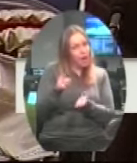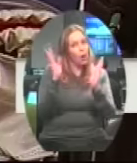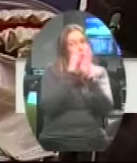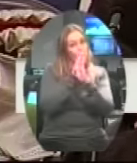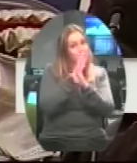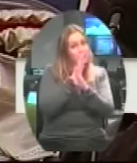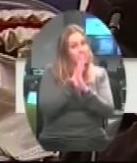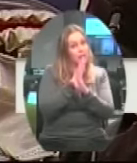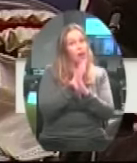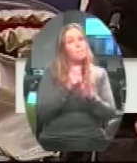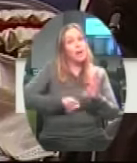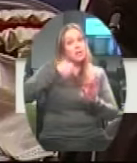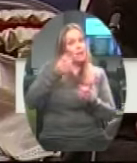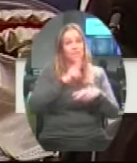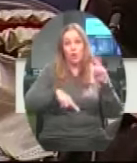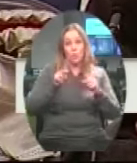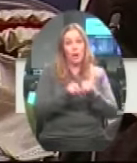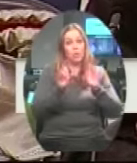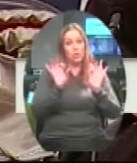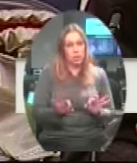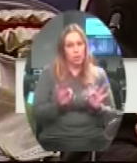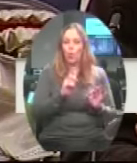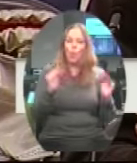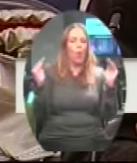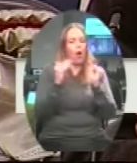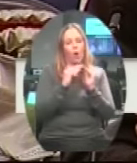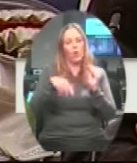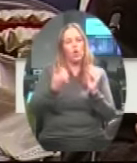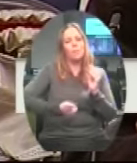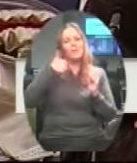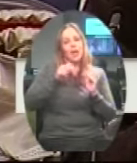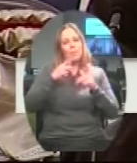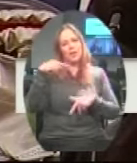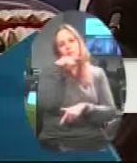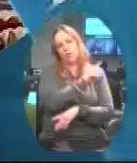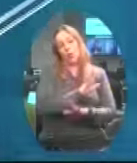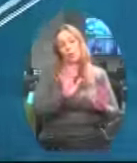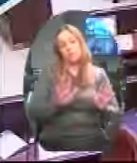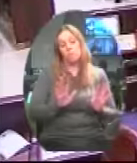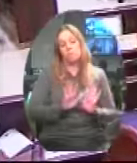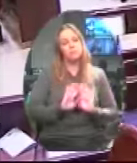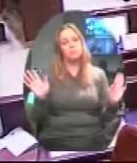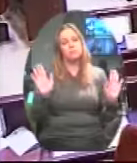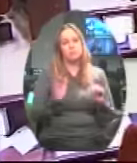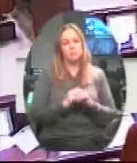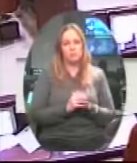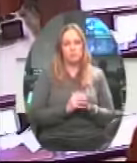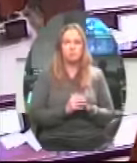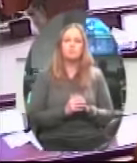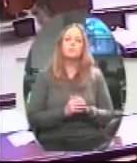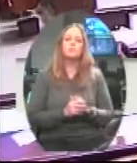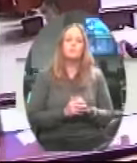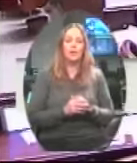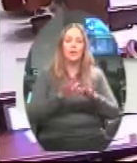אדום, הוא לא טיפל בעניין הזה כמו שצריך, הוא לא ראוי להיות מנהל במד"א. נקודה. אין דבר כזה. במליאת הכנסת הועלתה